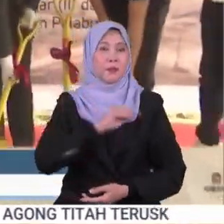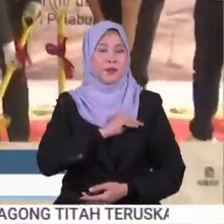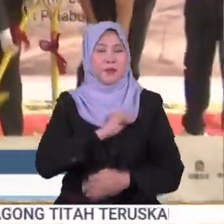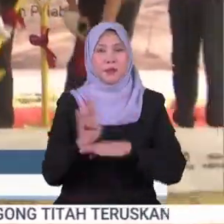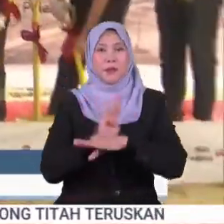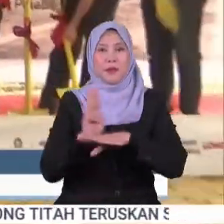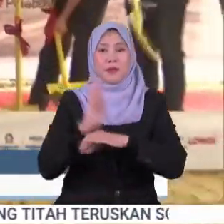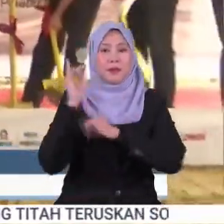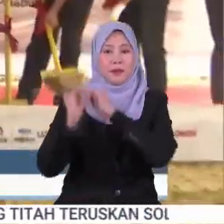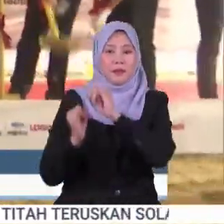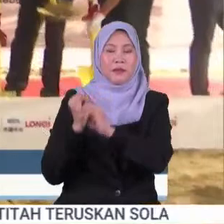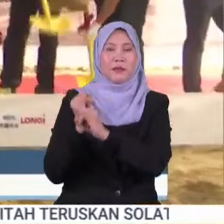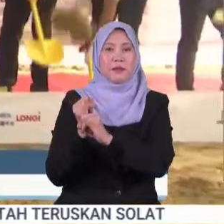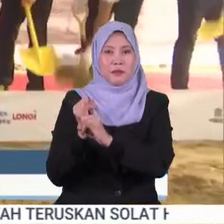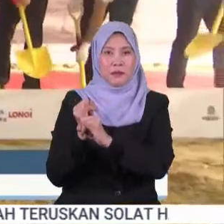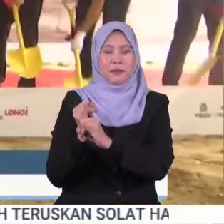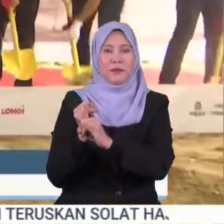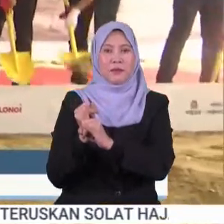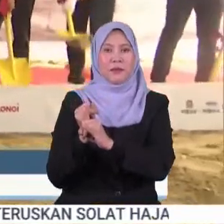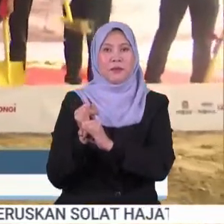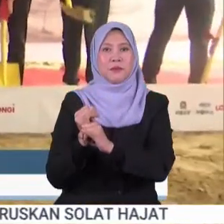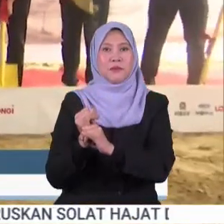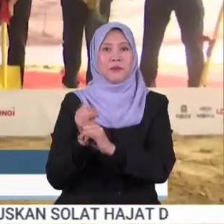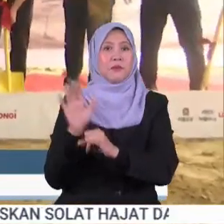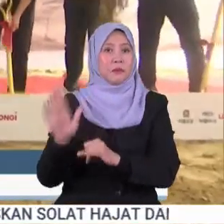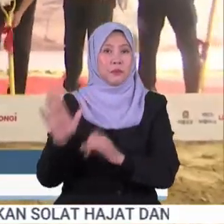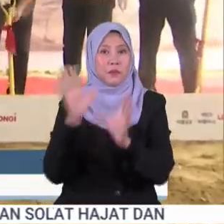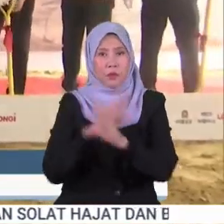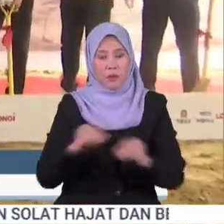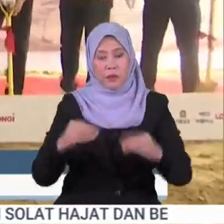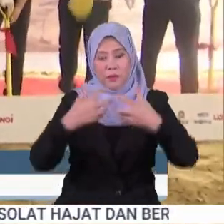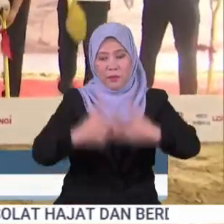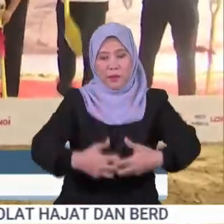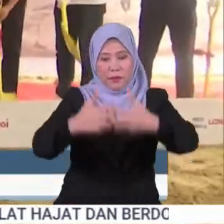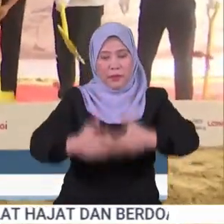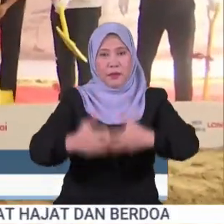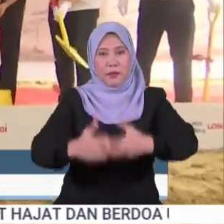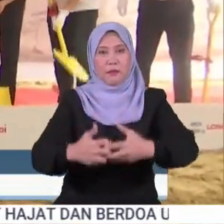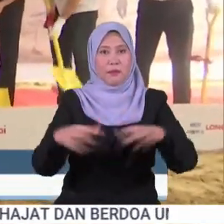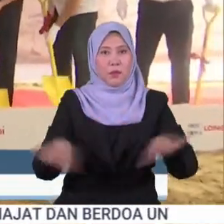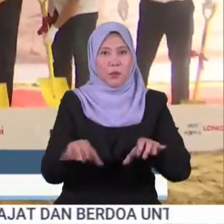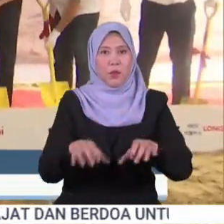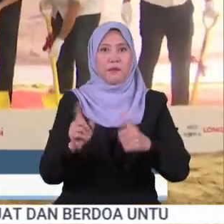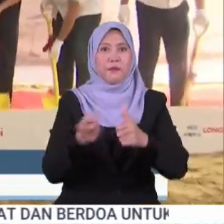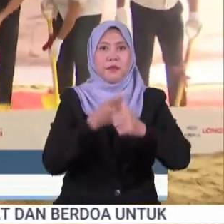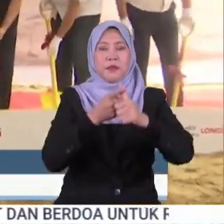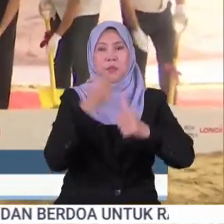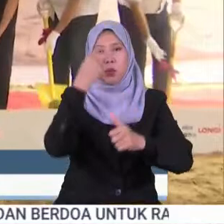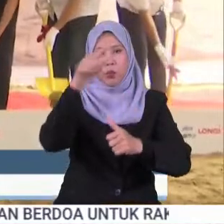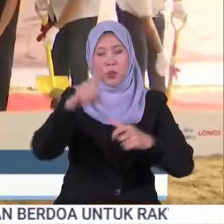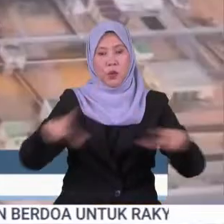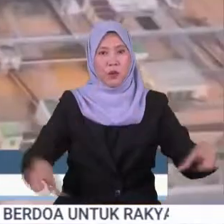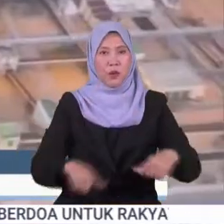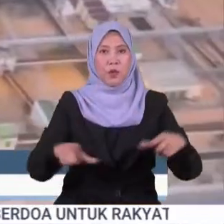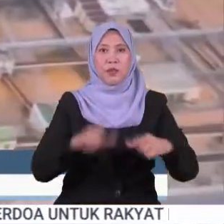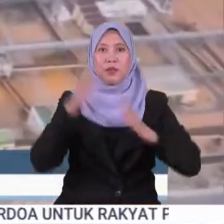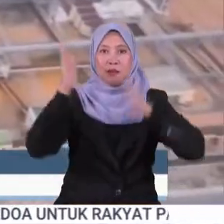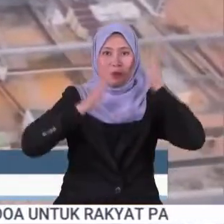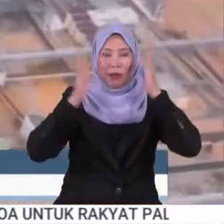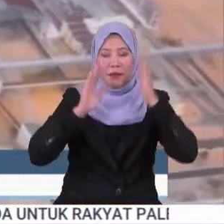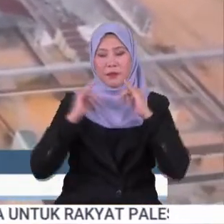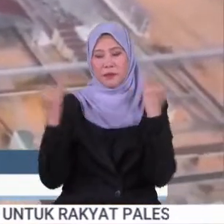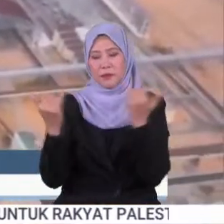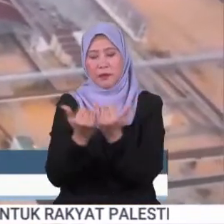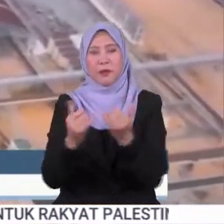Perdagangan Antarabangsa, Industri dan Pelaburan Sarawak berharap kilang pembuatan pertama di Bintulu untuk Longji Malaysia yang